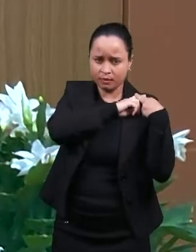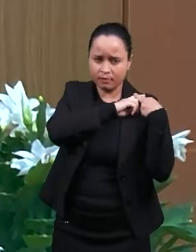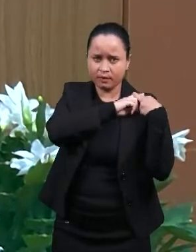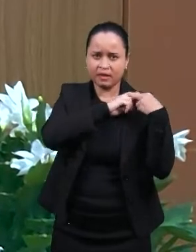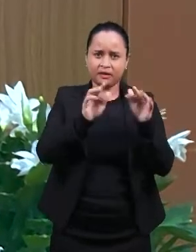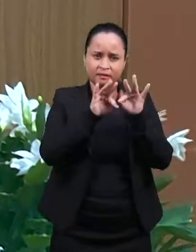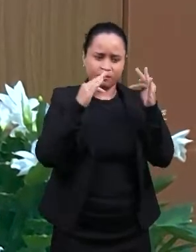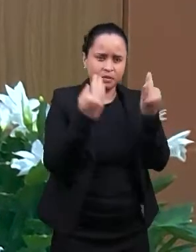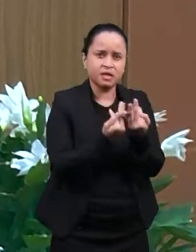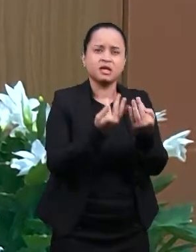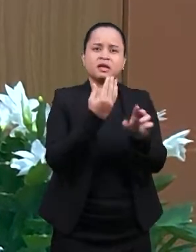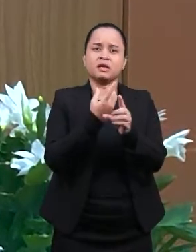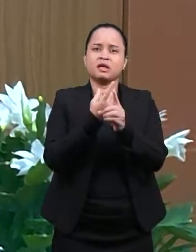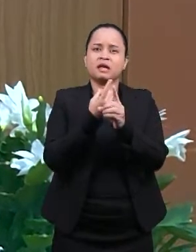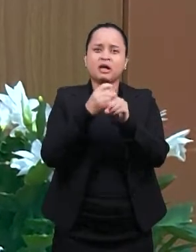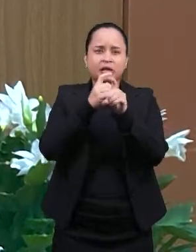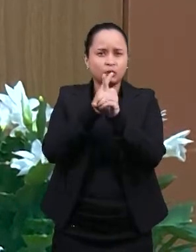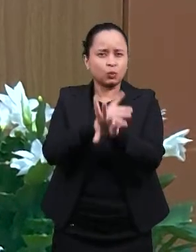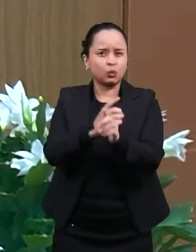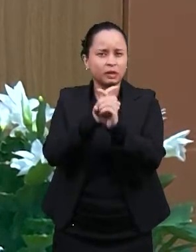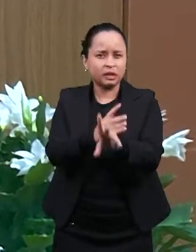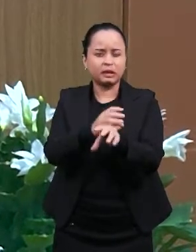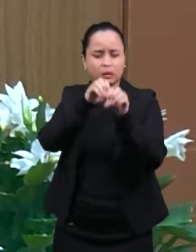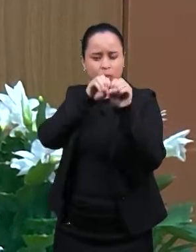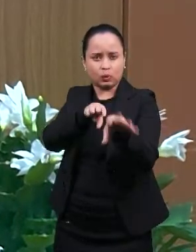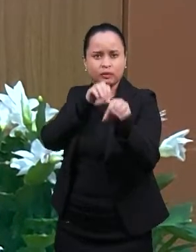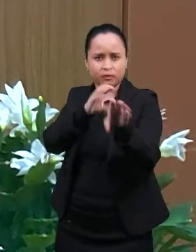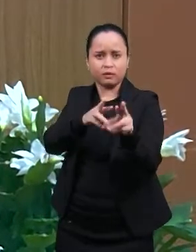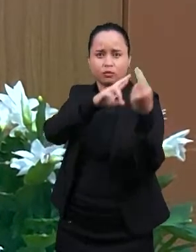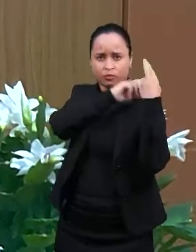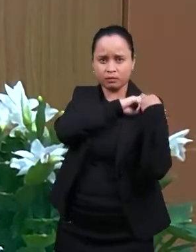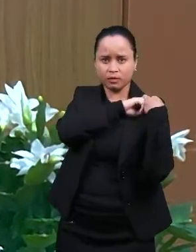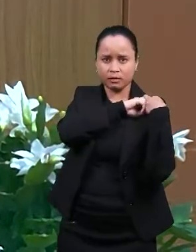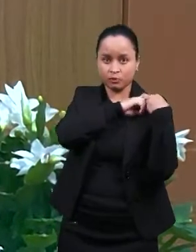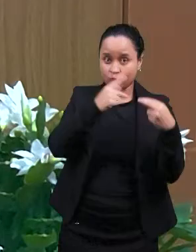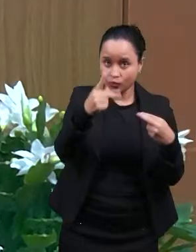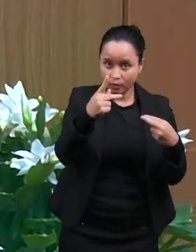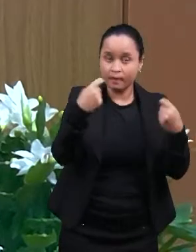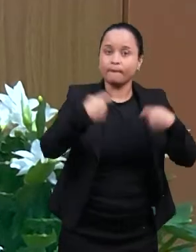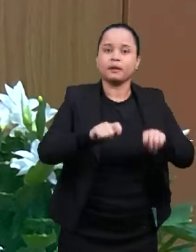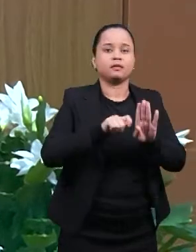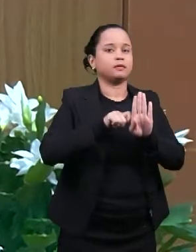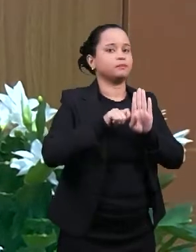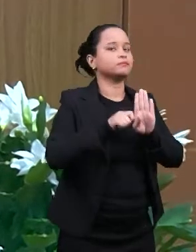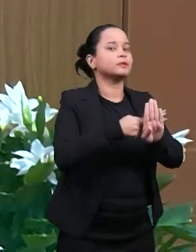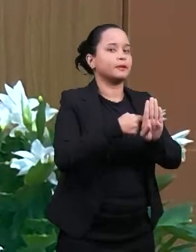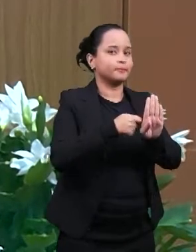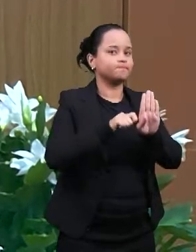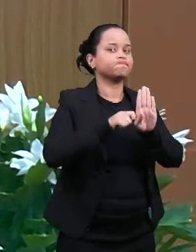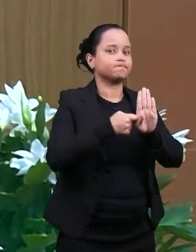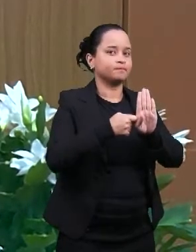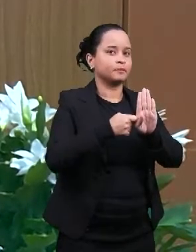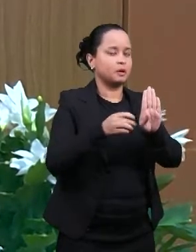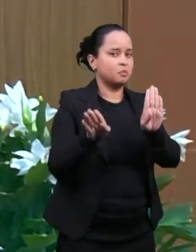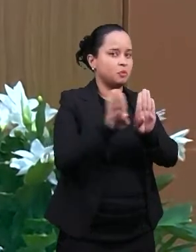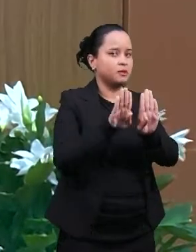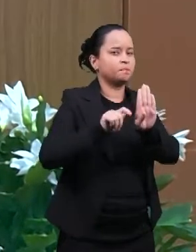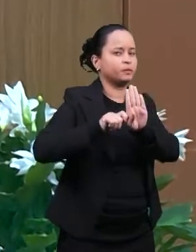ты отвечаешь за доктрину, за наставление. Замкни, запри